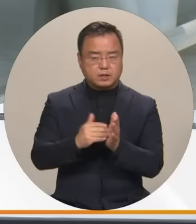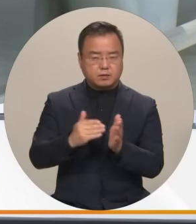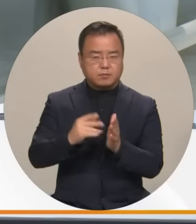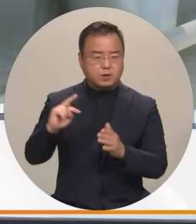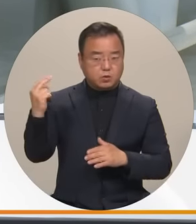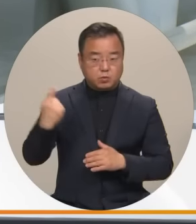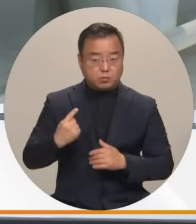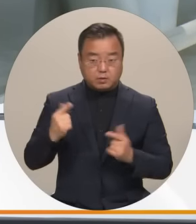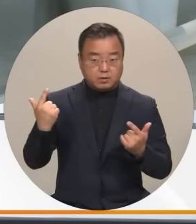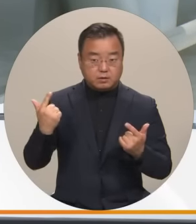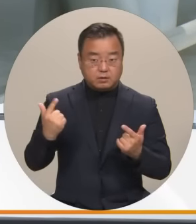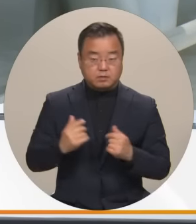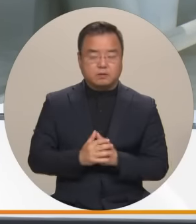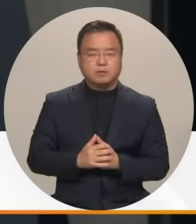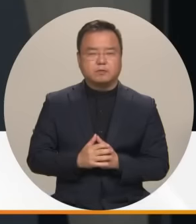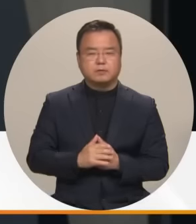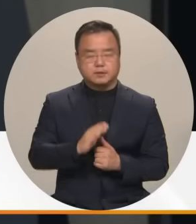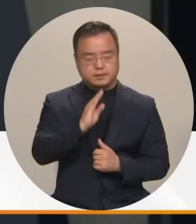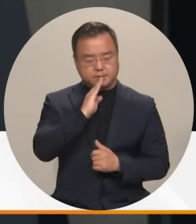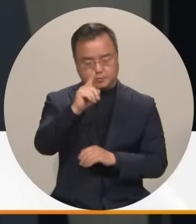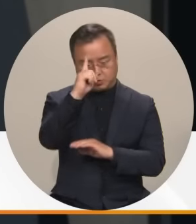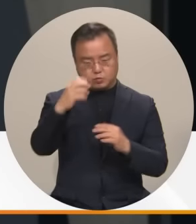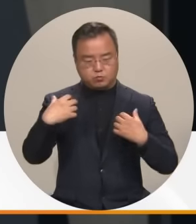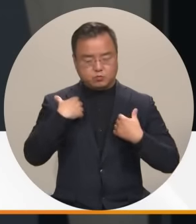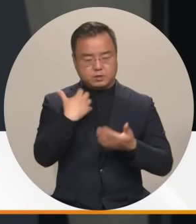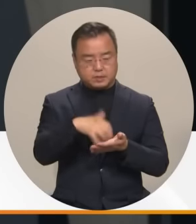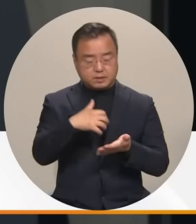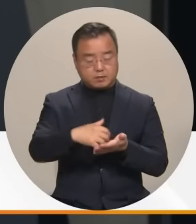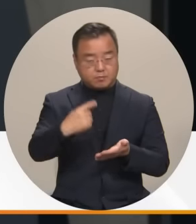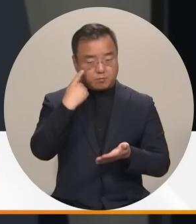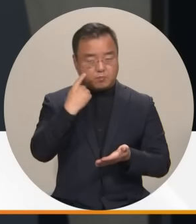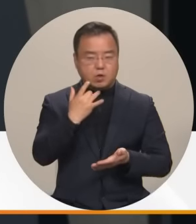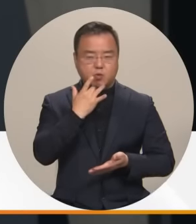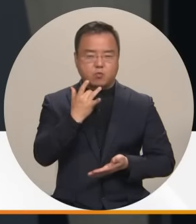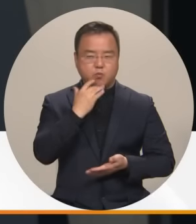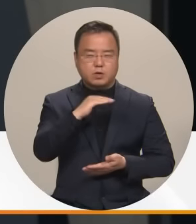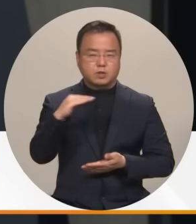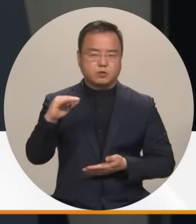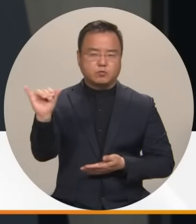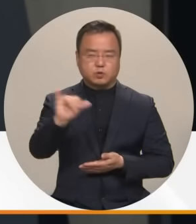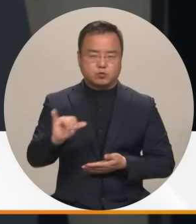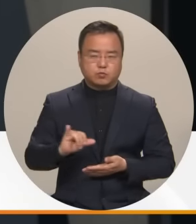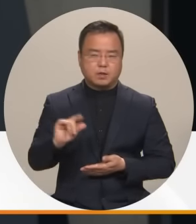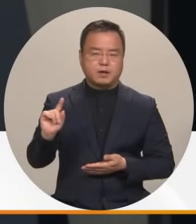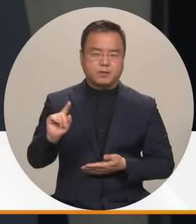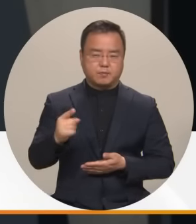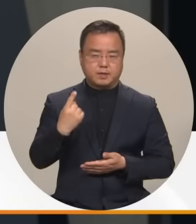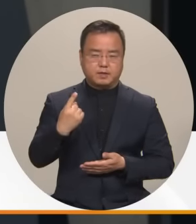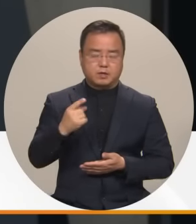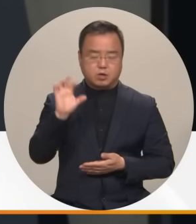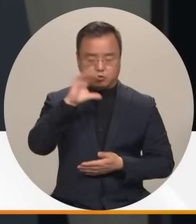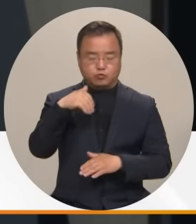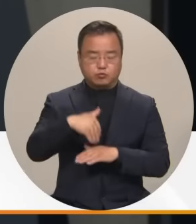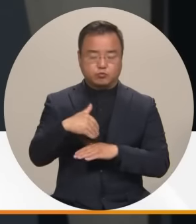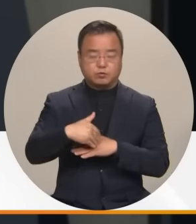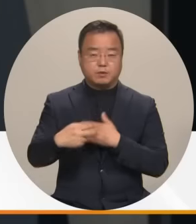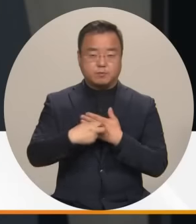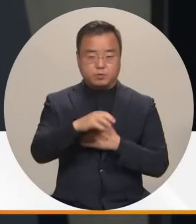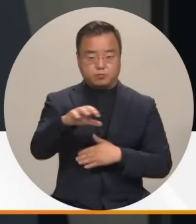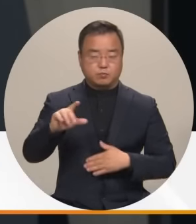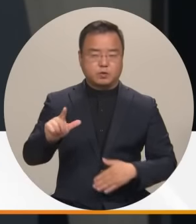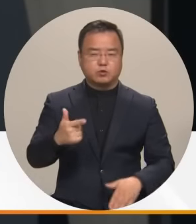않고 있죠네 맞습니다 정부 집기에 따르면 지난 화요일 기준 전국 100개 수련병원에서 어 근무 중인 전공의 수는 6신